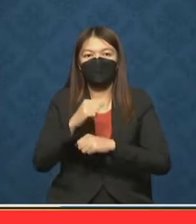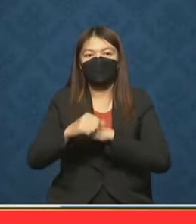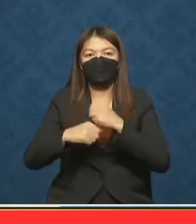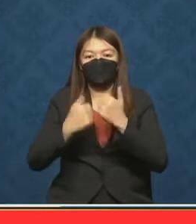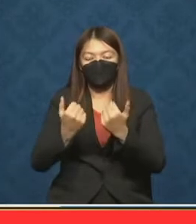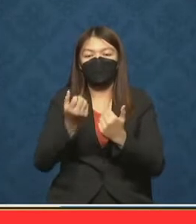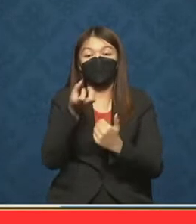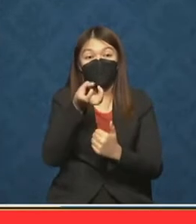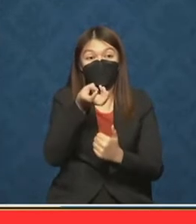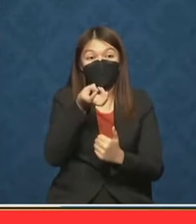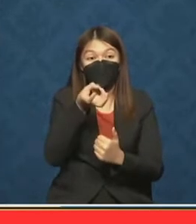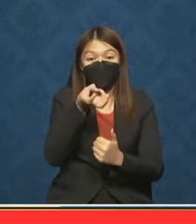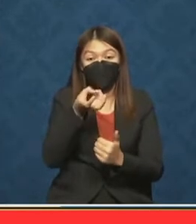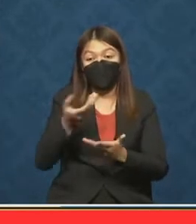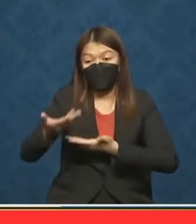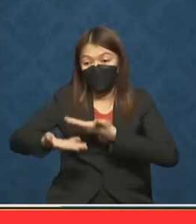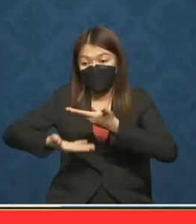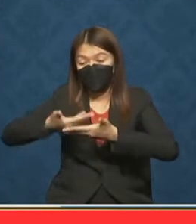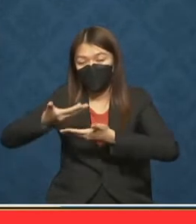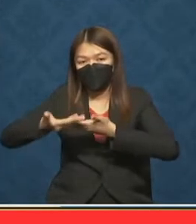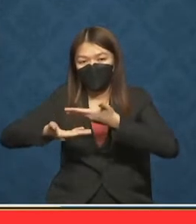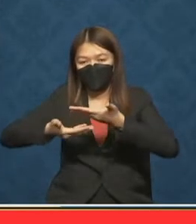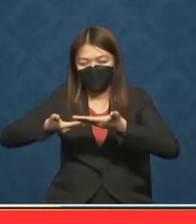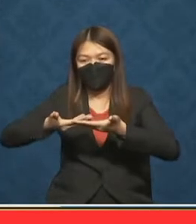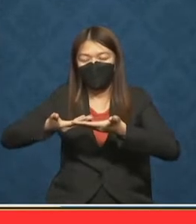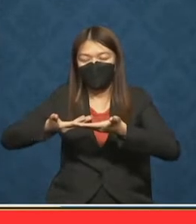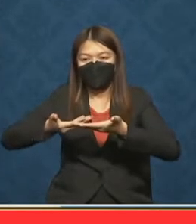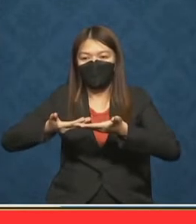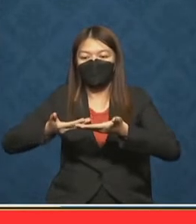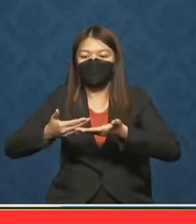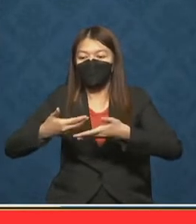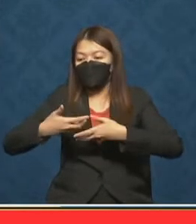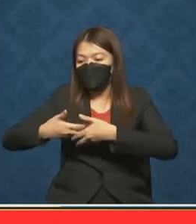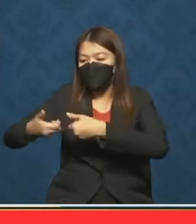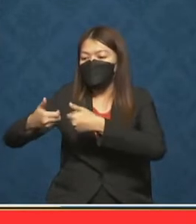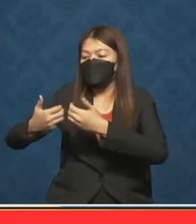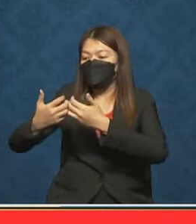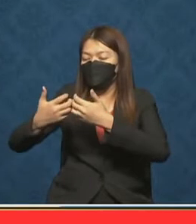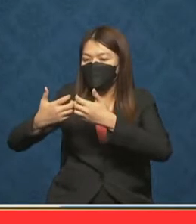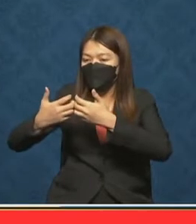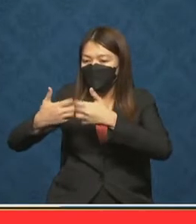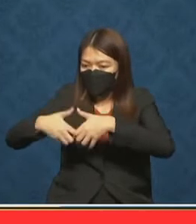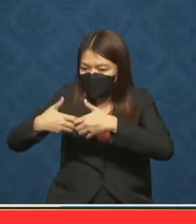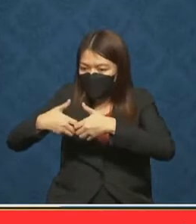คขอคลิป